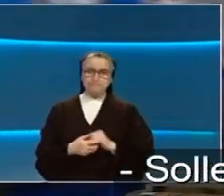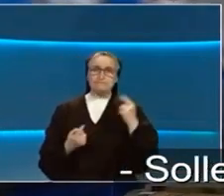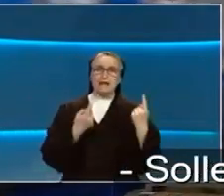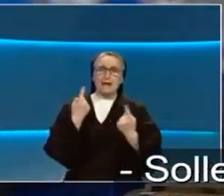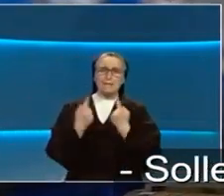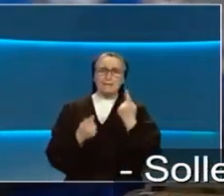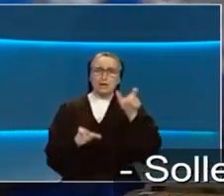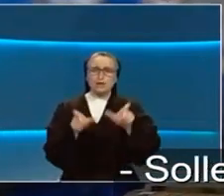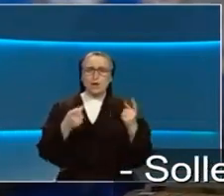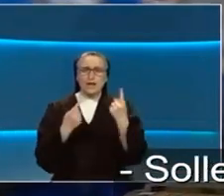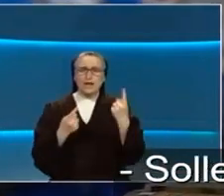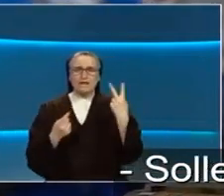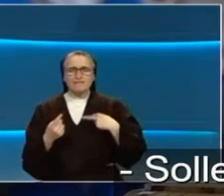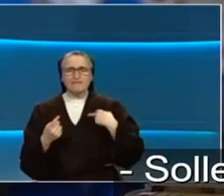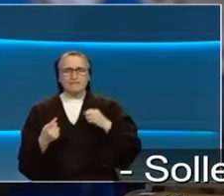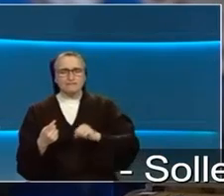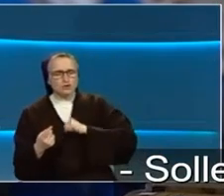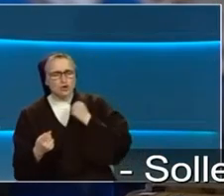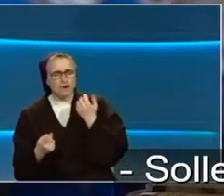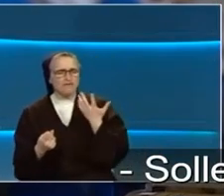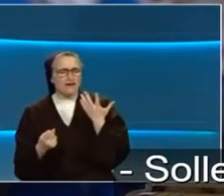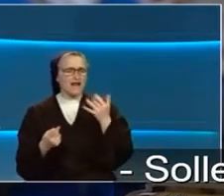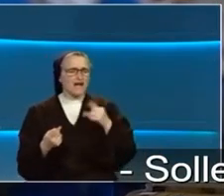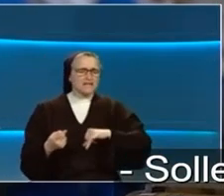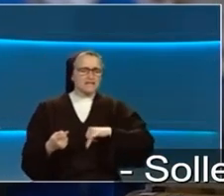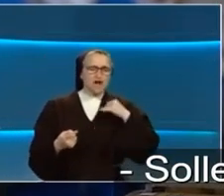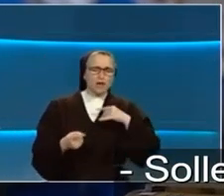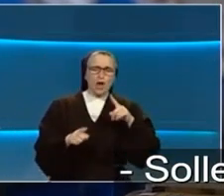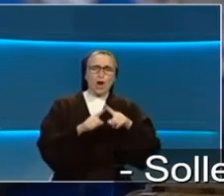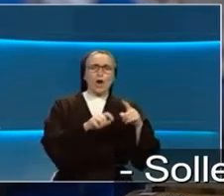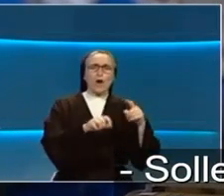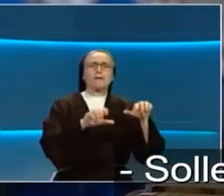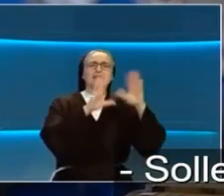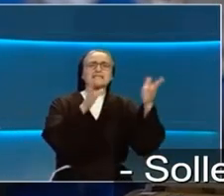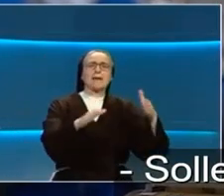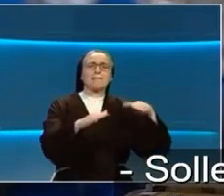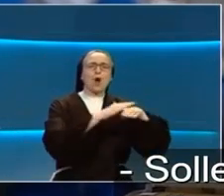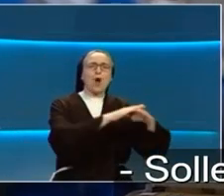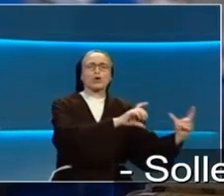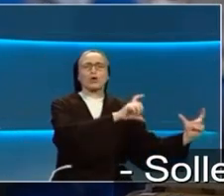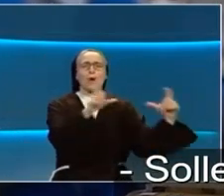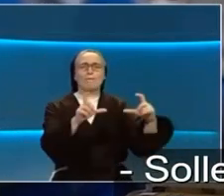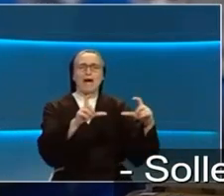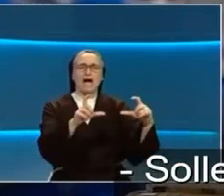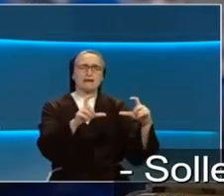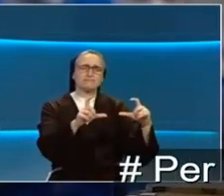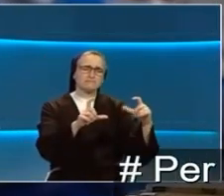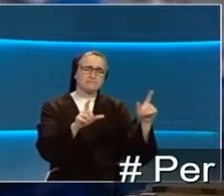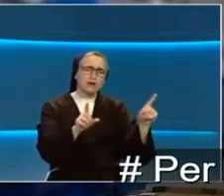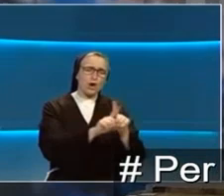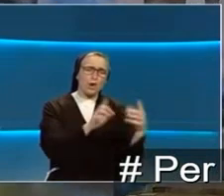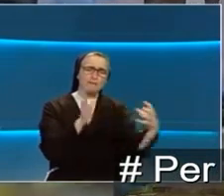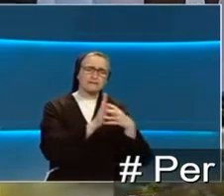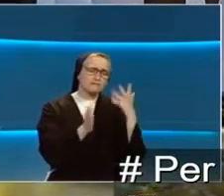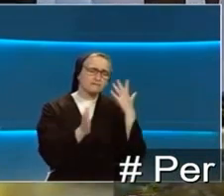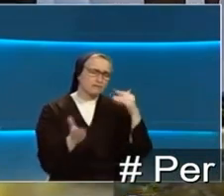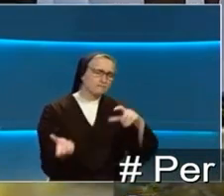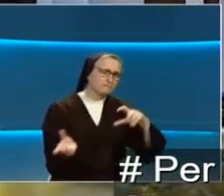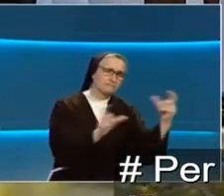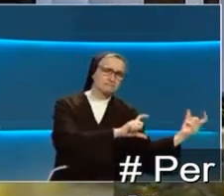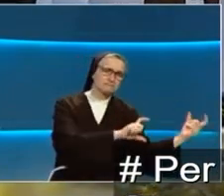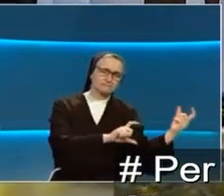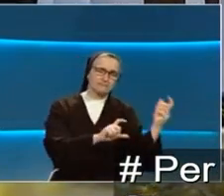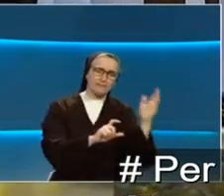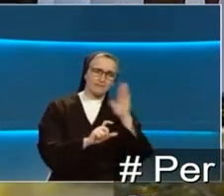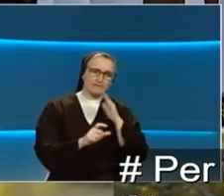Solleva la pietra del sepolcro di chi vive situazioni di sofferenza e di morte.